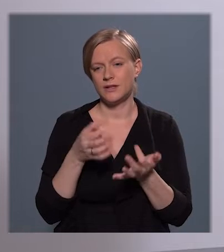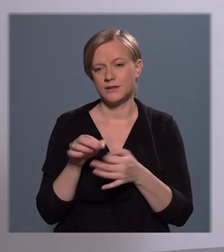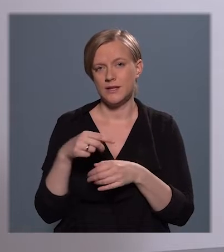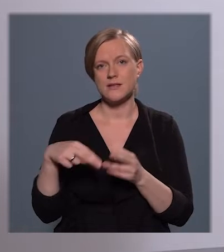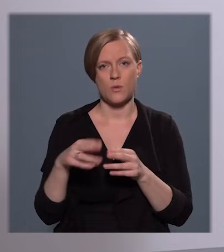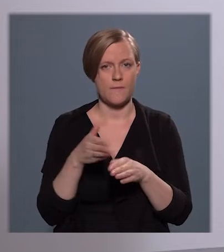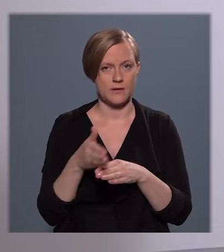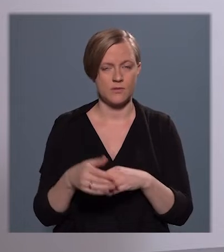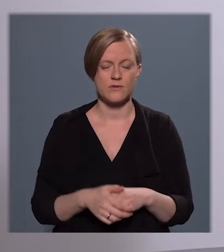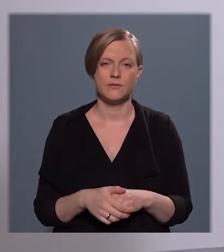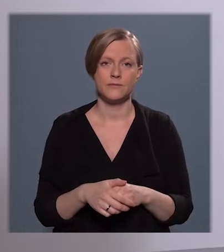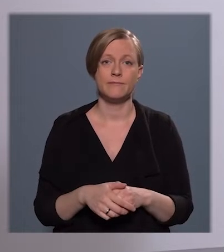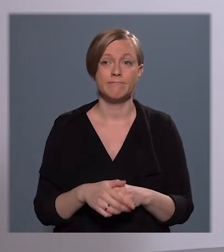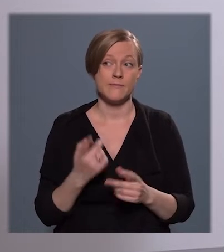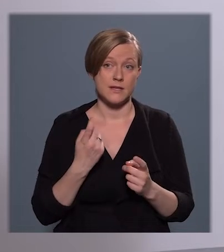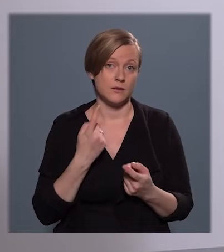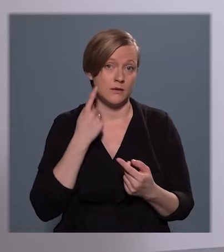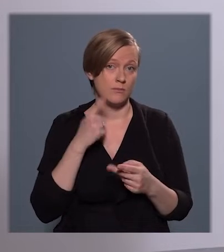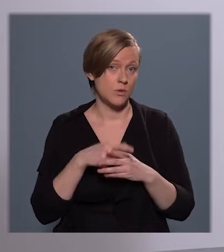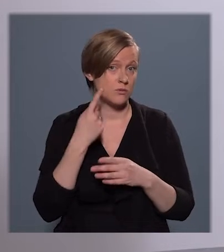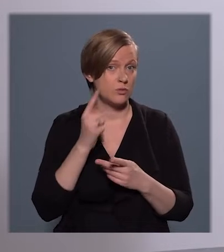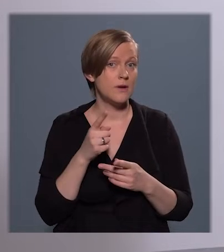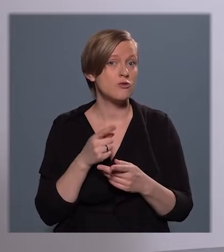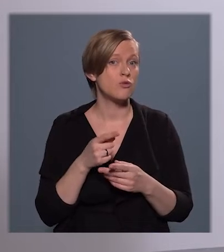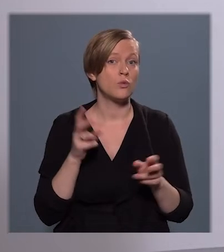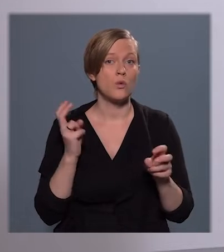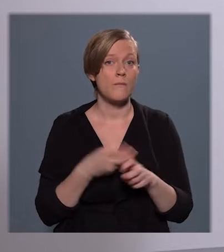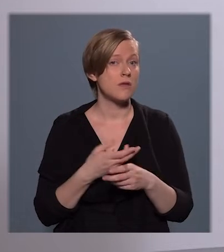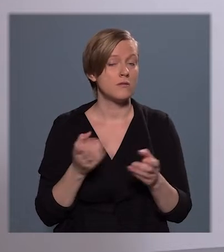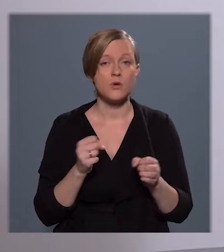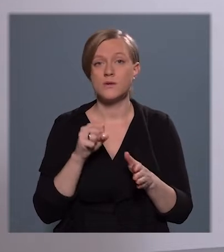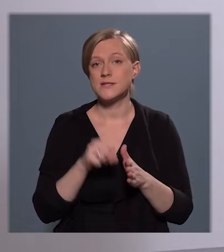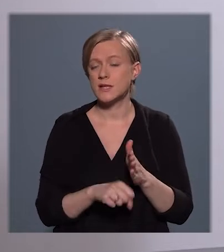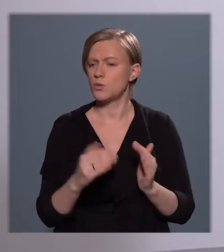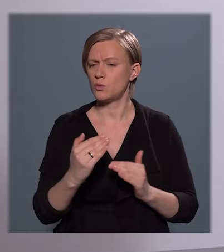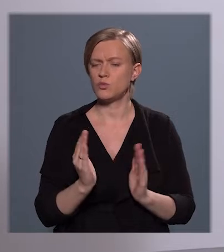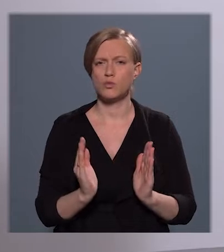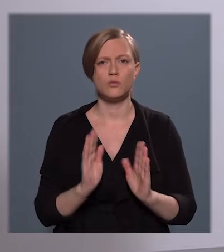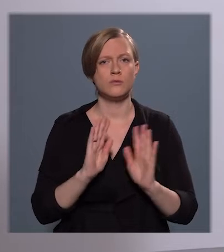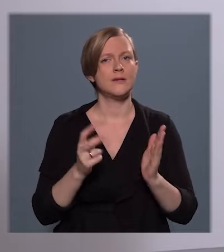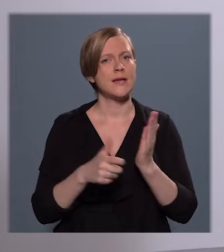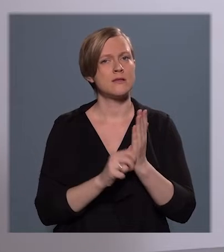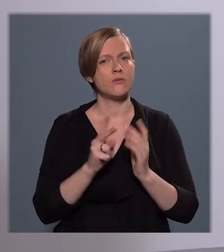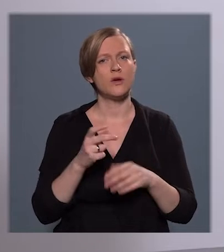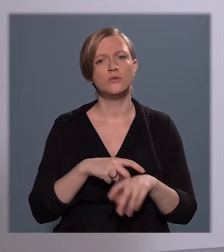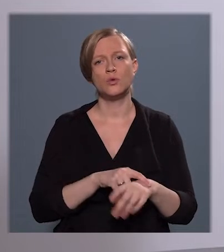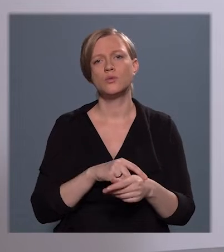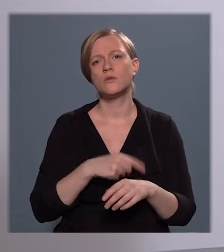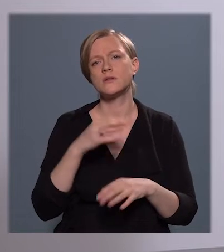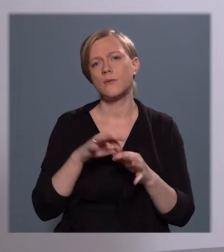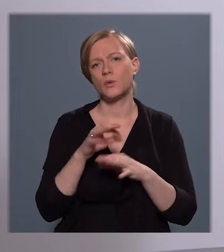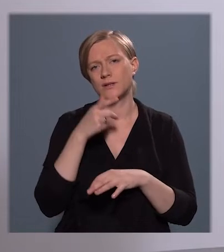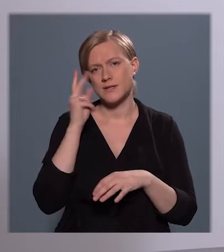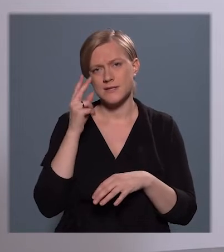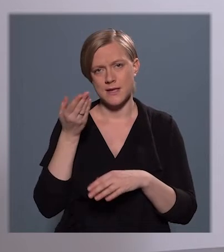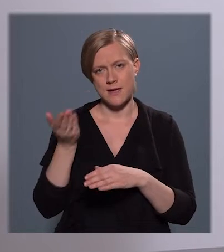hát azt szerintem köztudomású, hogy Kőbányának egy nagyon szigorú, szögletes jegyzője van dr. Szabó Krisztián személyében,